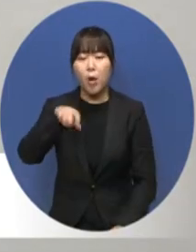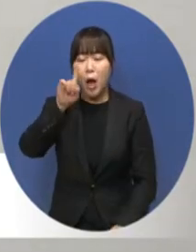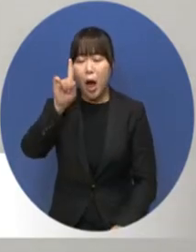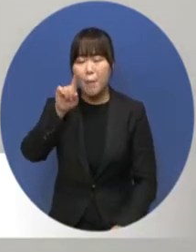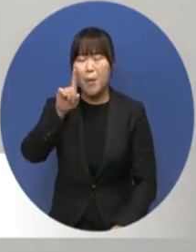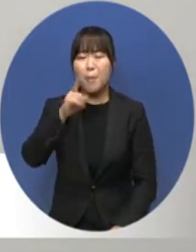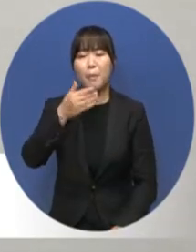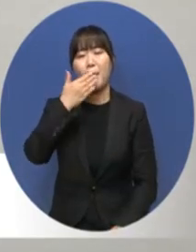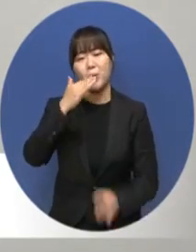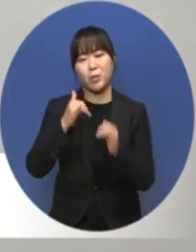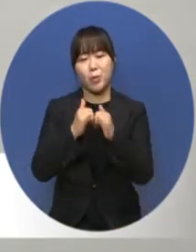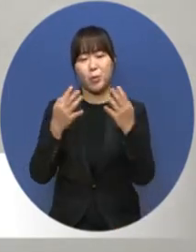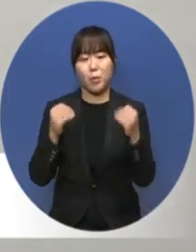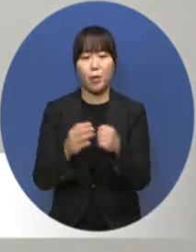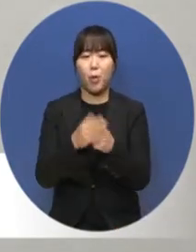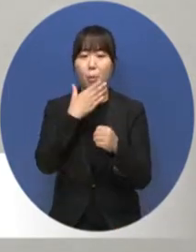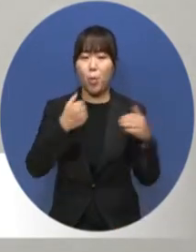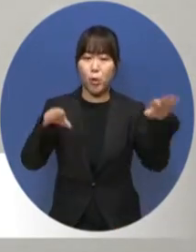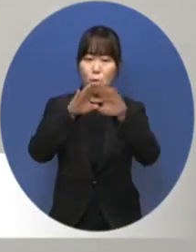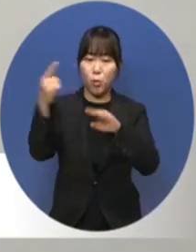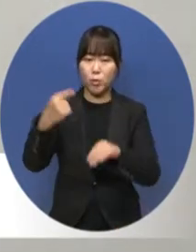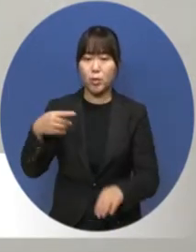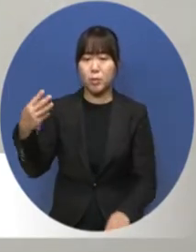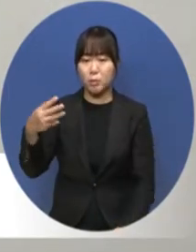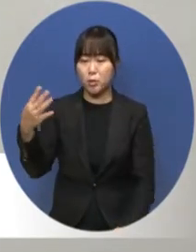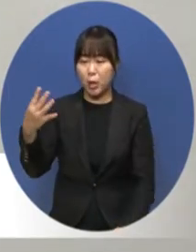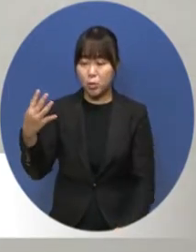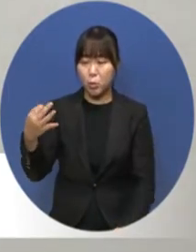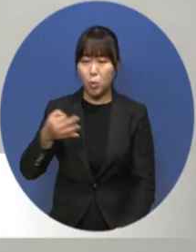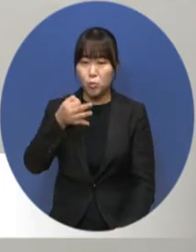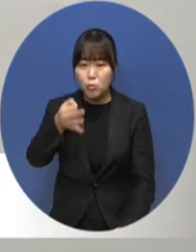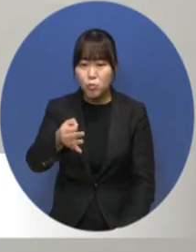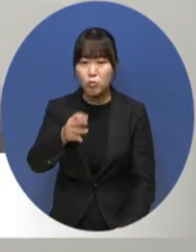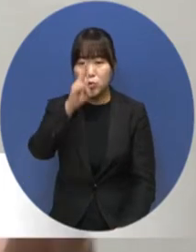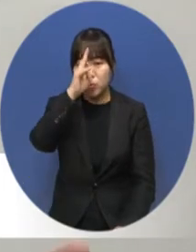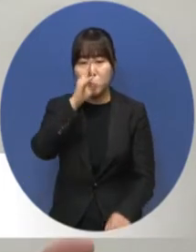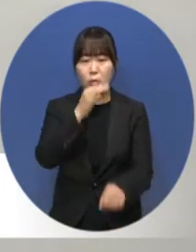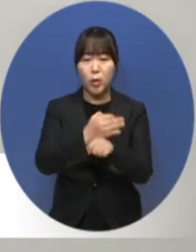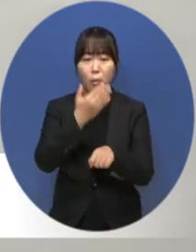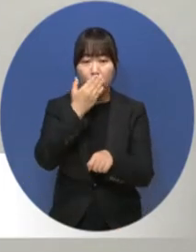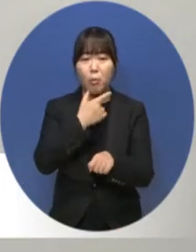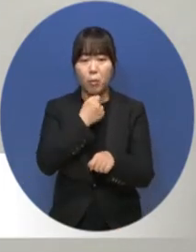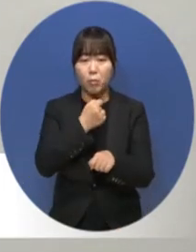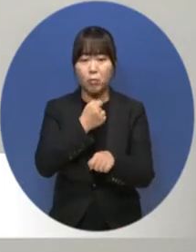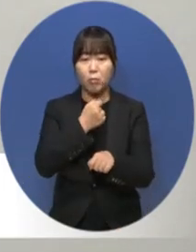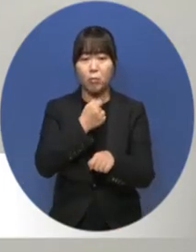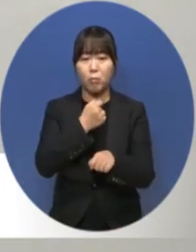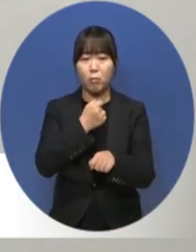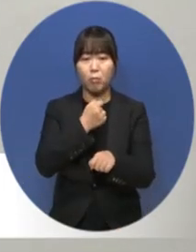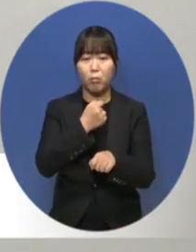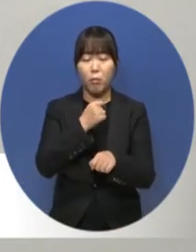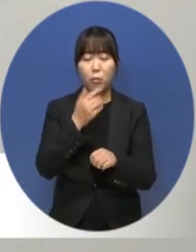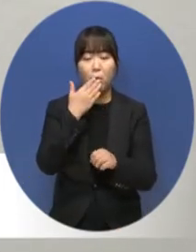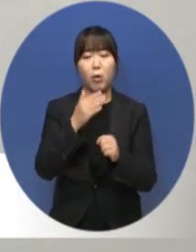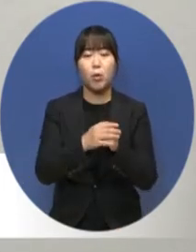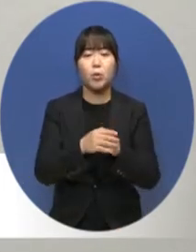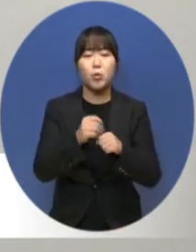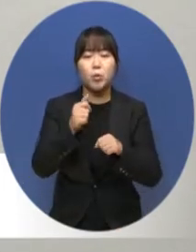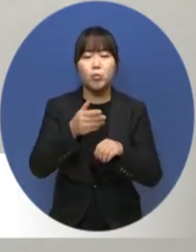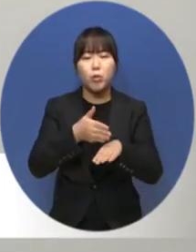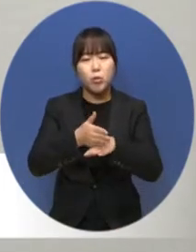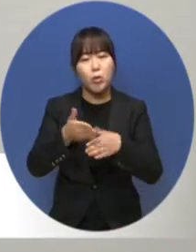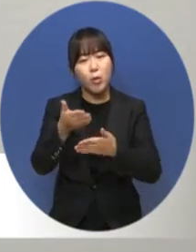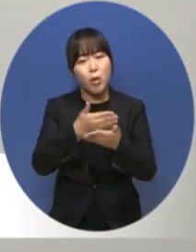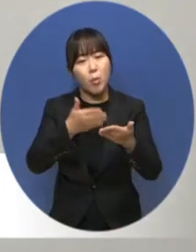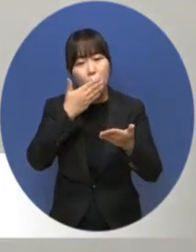분들이 많아요. 복지관에 와서 3,000원, 4,000원 주고 사 먹고 점심을 이만큼씩 먹어요. 아니 조금씩 천천히 나눠 먹지